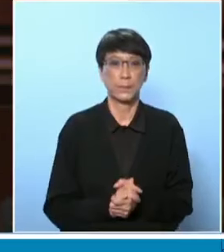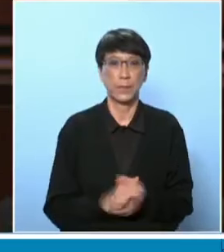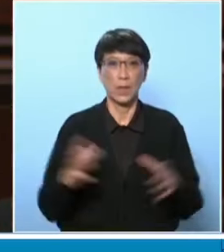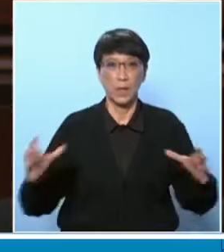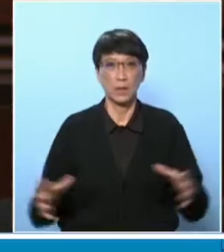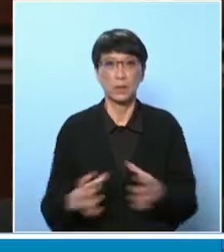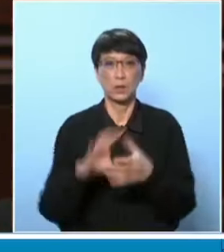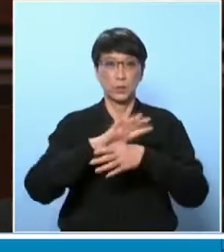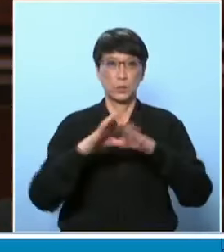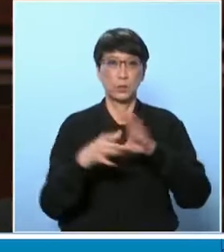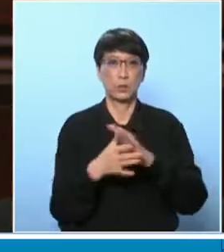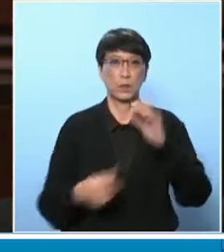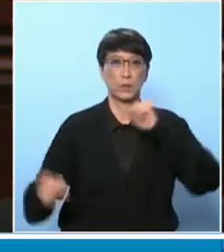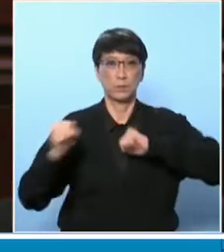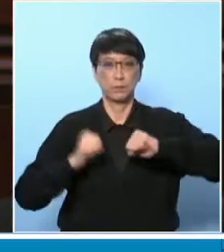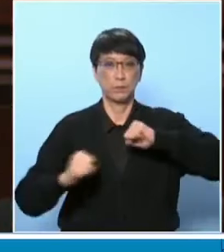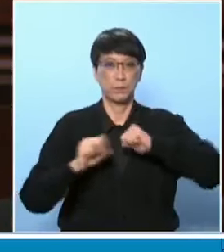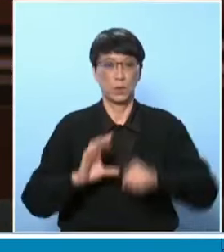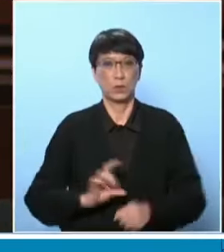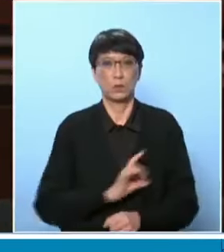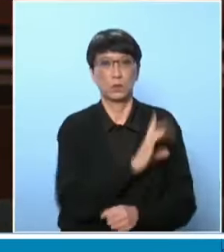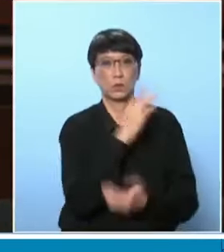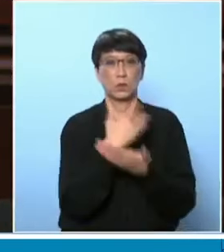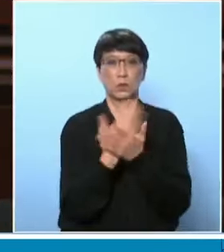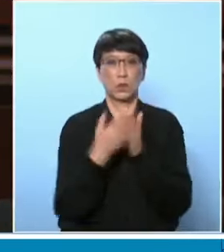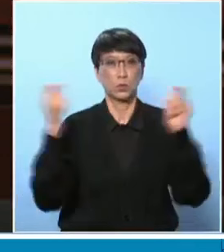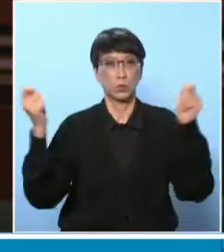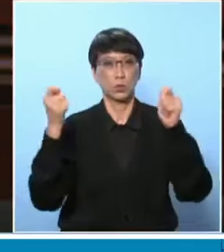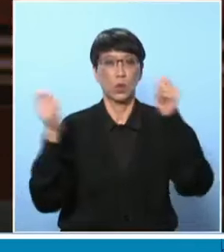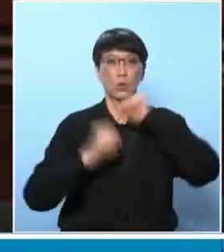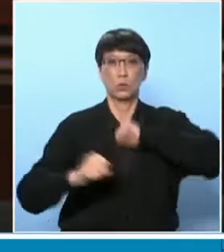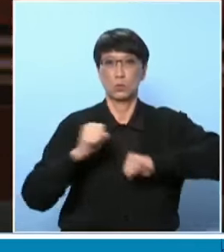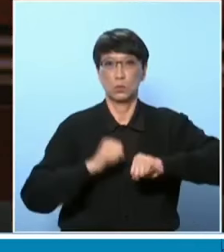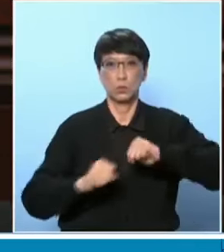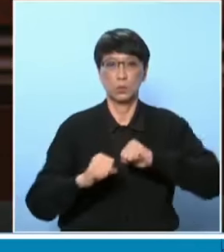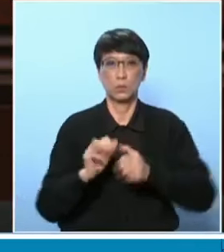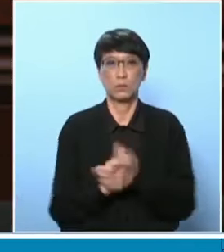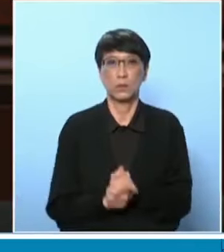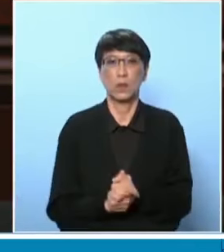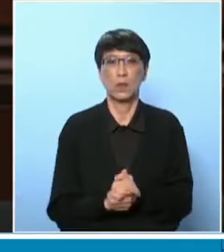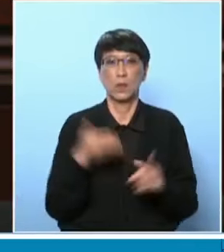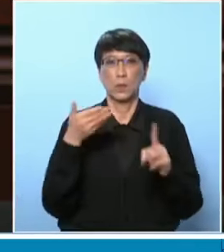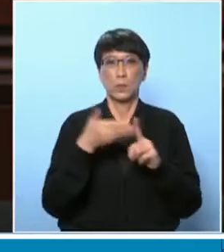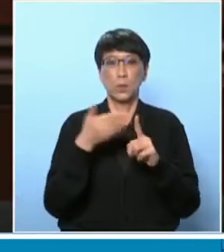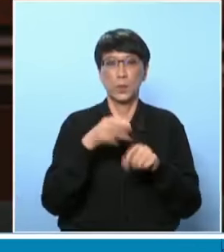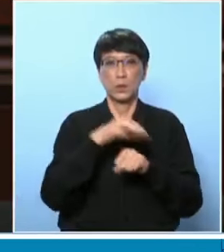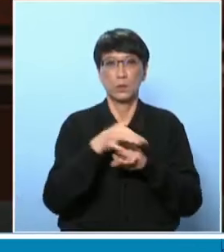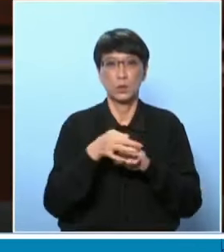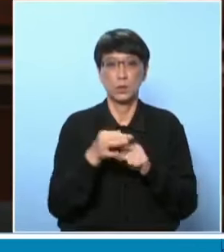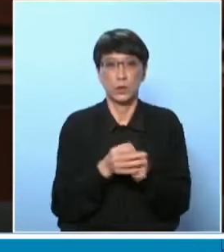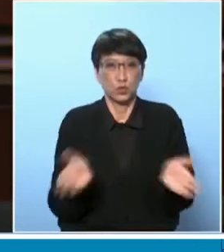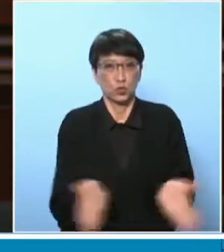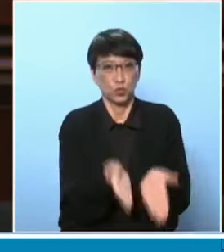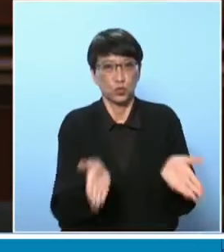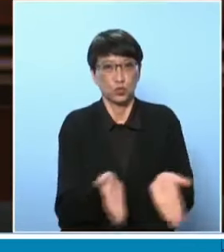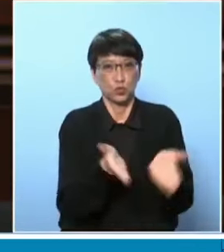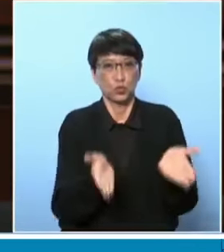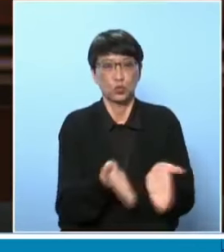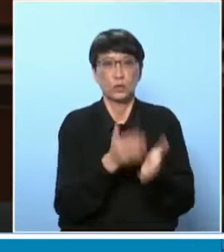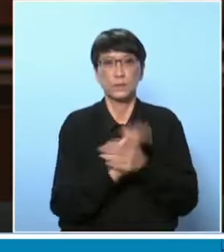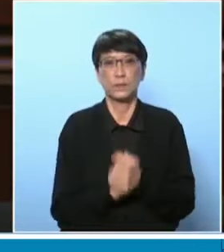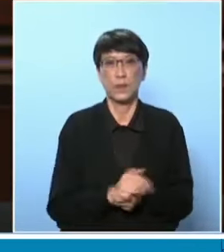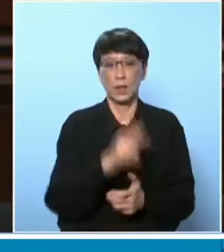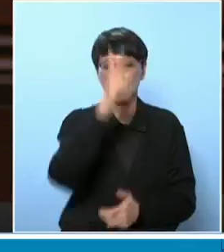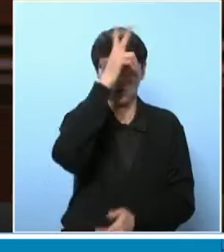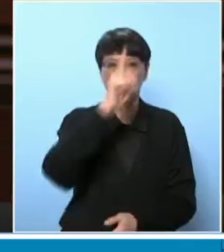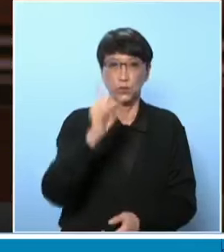結合文化、體育、生態、創新的城市和活動，更加要大力向目標市場有效地宣傳。主席，政